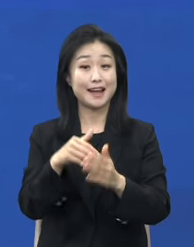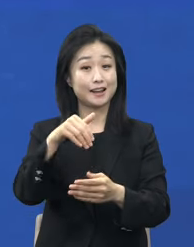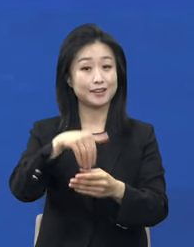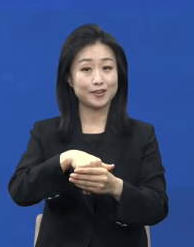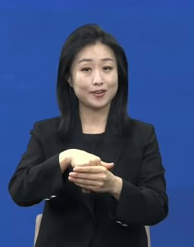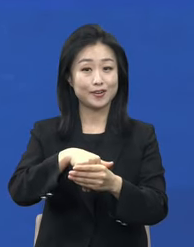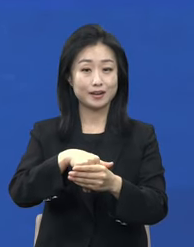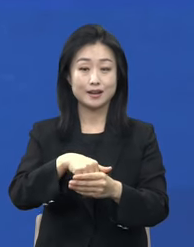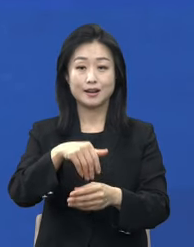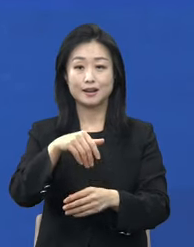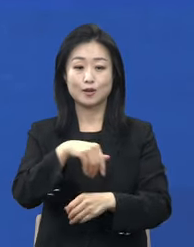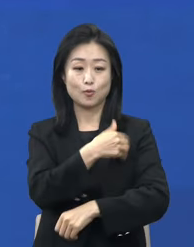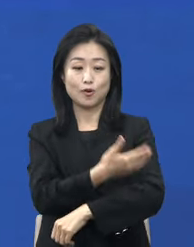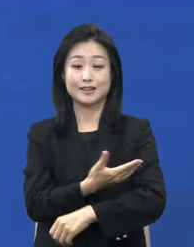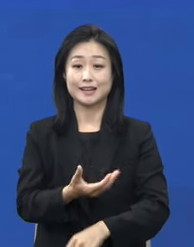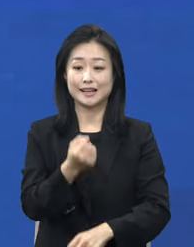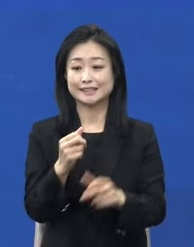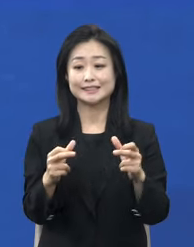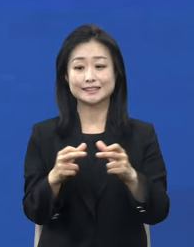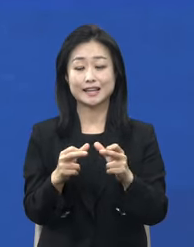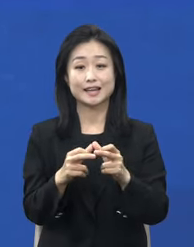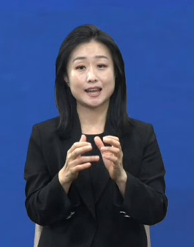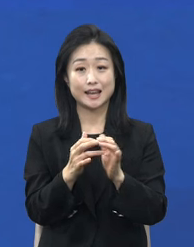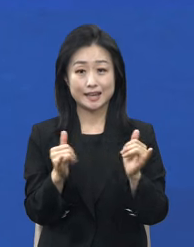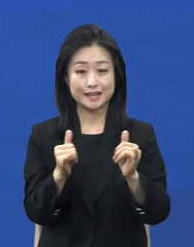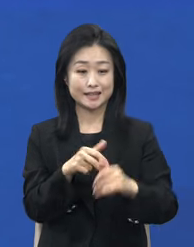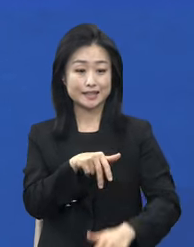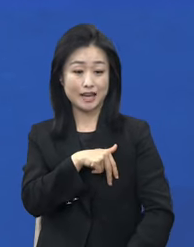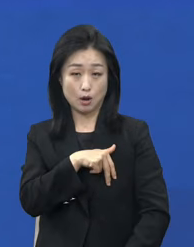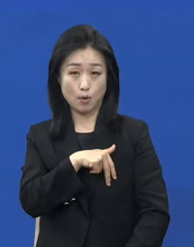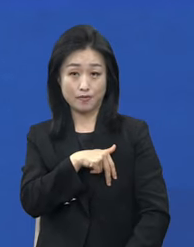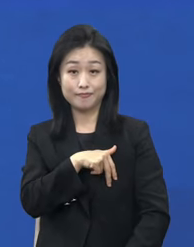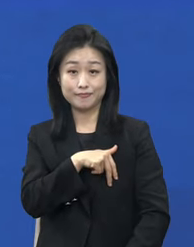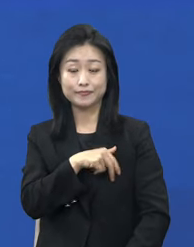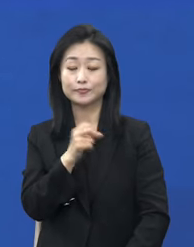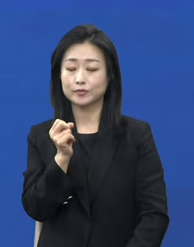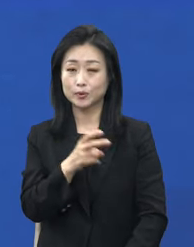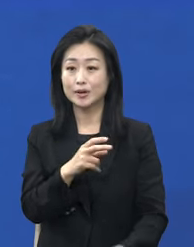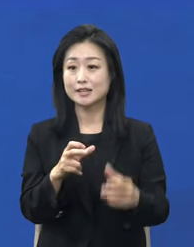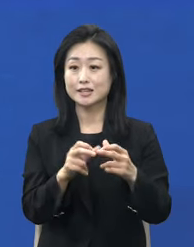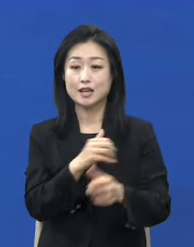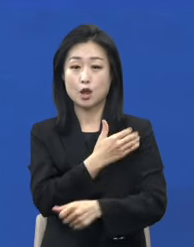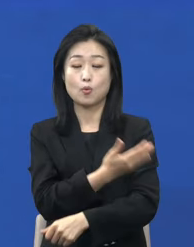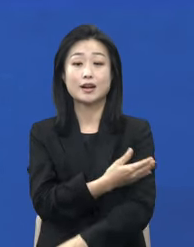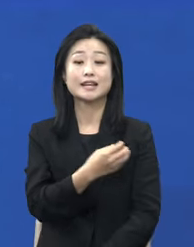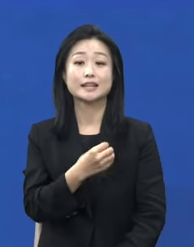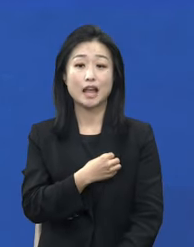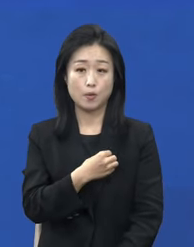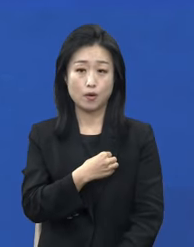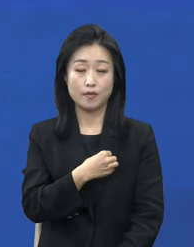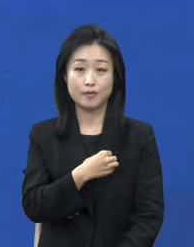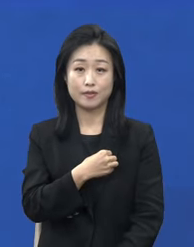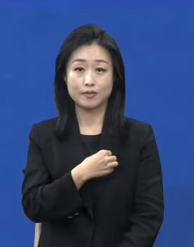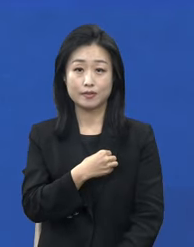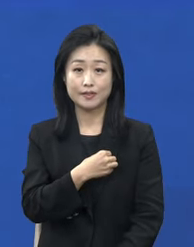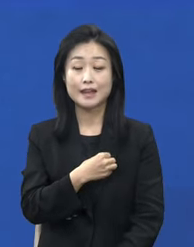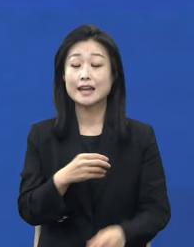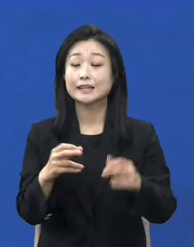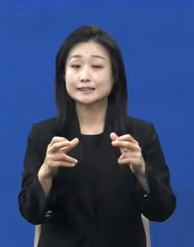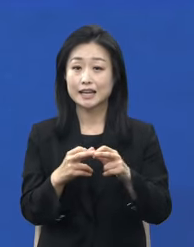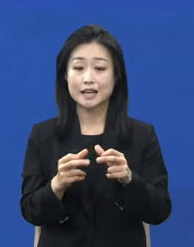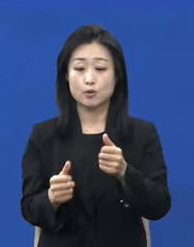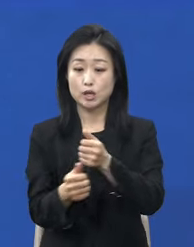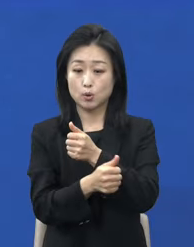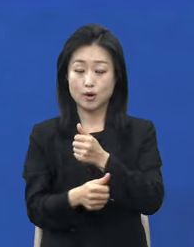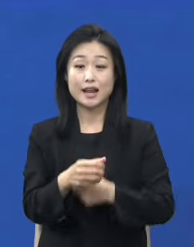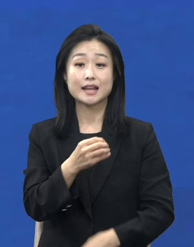선거에 선거권을 가진 장애인 대의원은 물론 장애인 권리 당원에 이르기까지